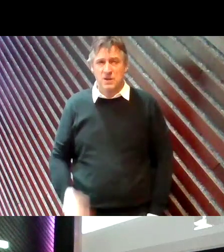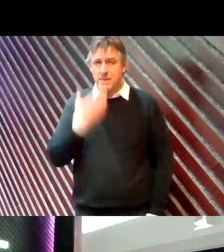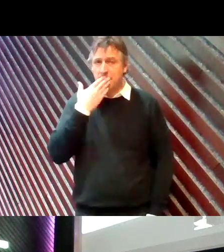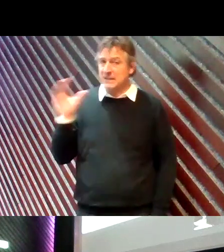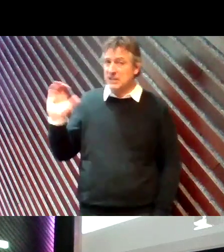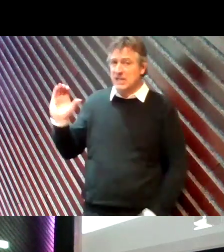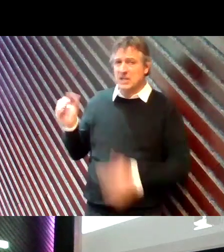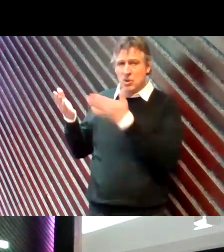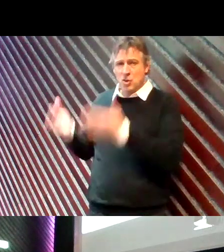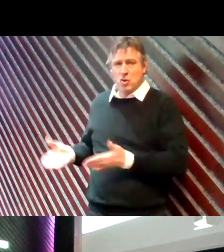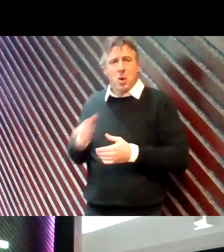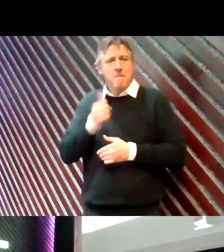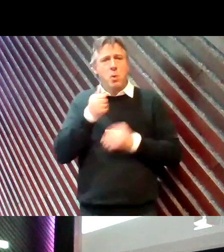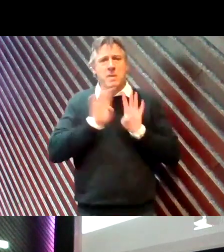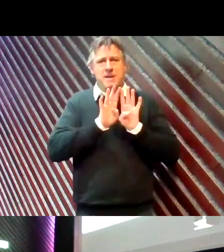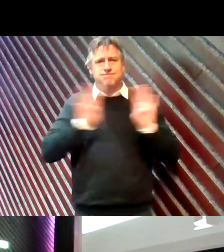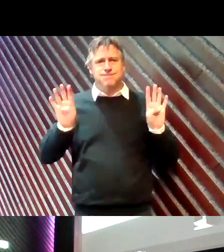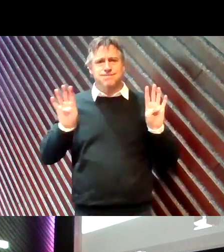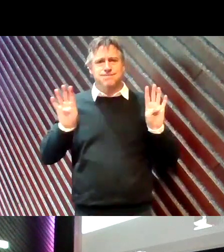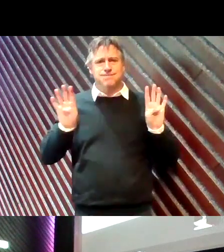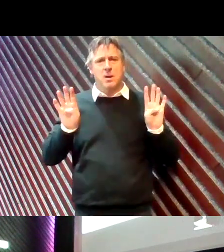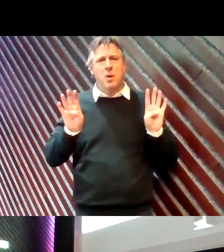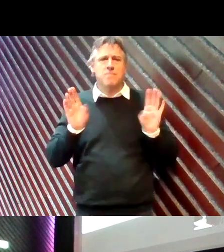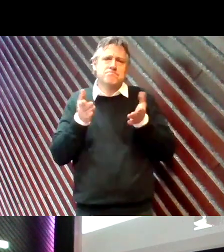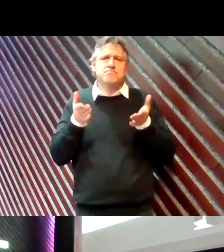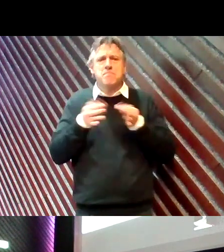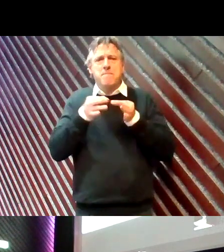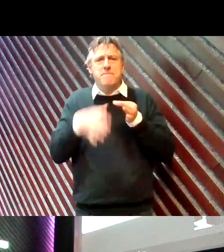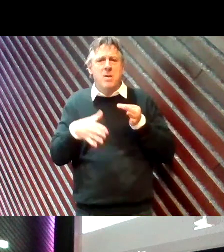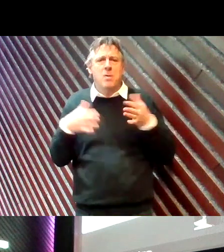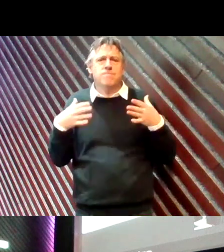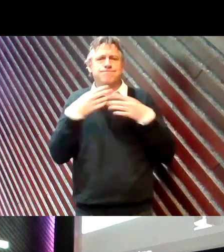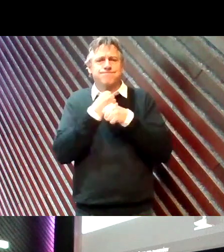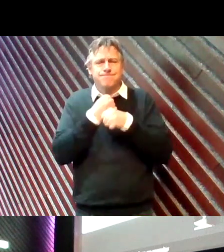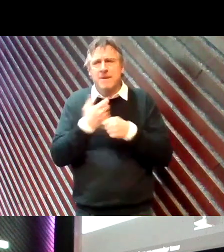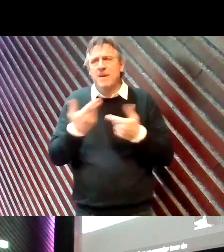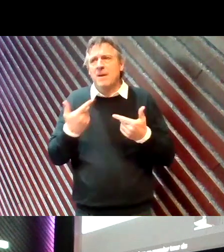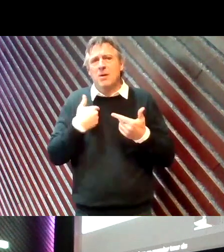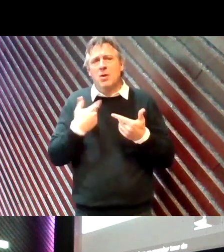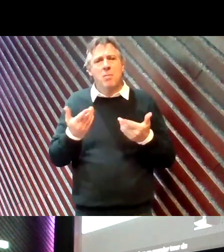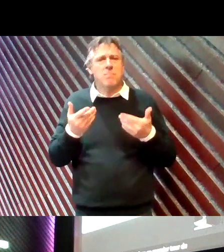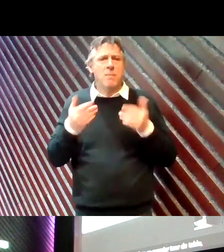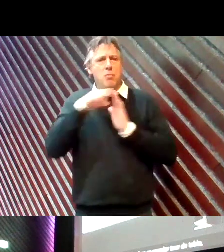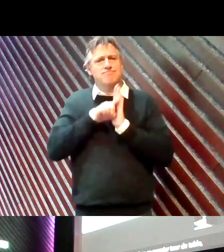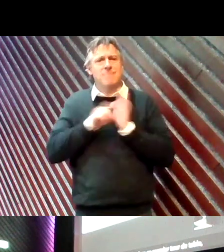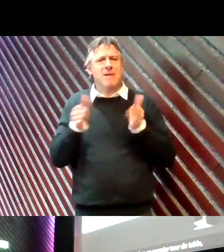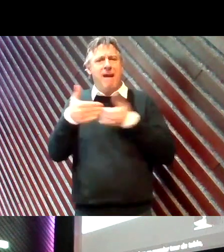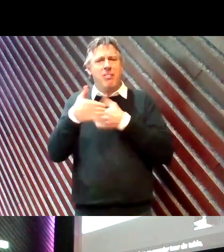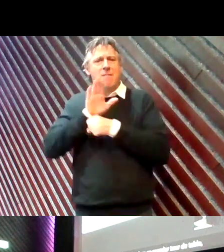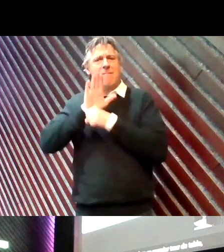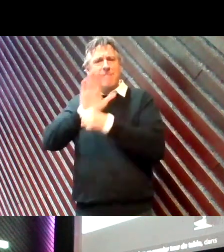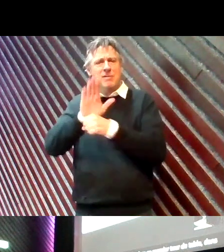si Céline, pour conclure ce premier tour de table qui pose un peu le cadre, M. Roth, je vais vous laisser la parole dans un contexte qui est un peu